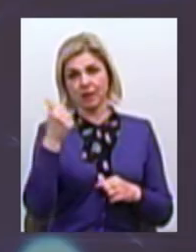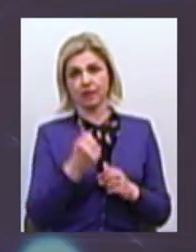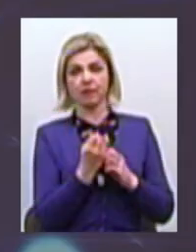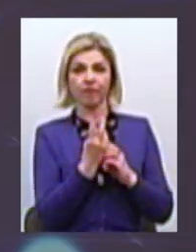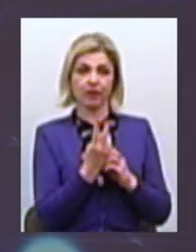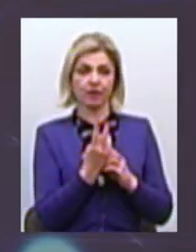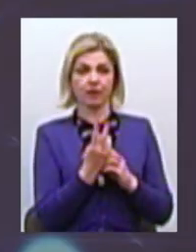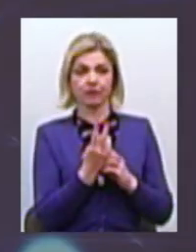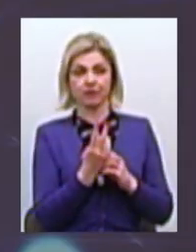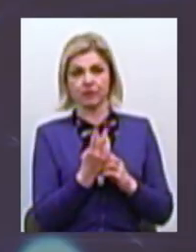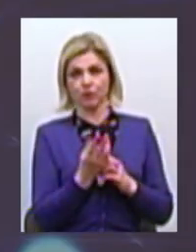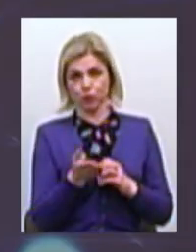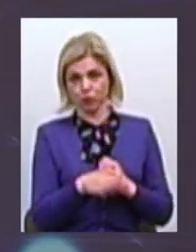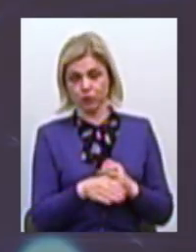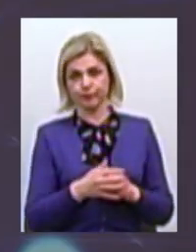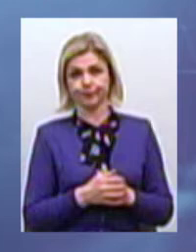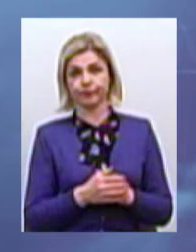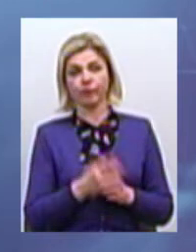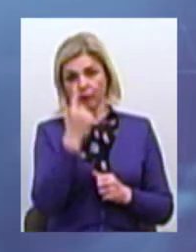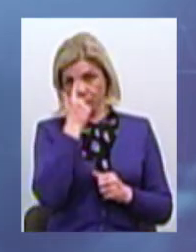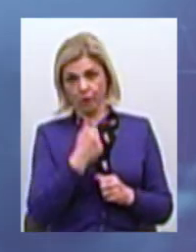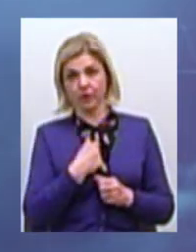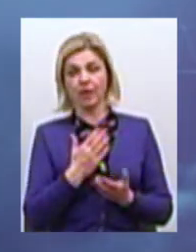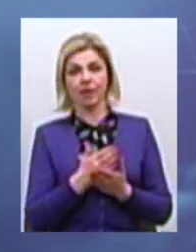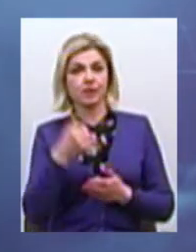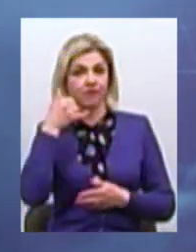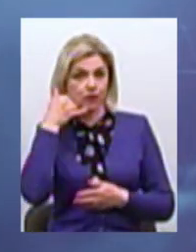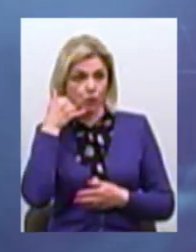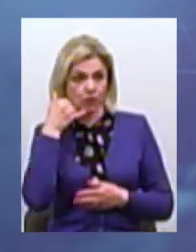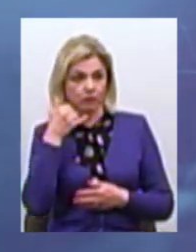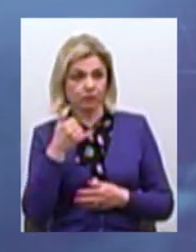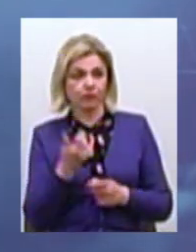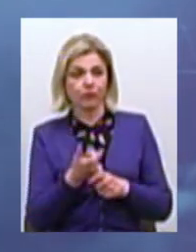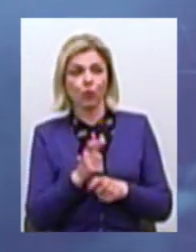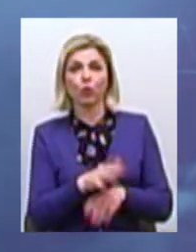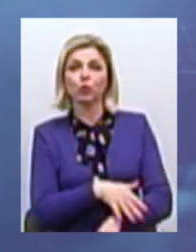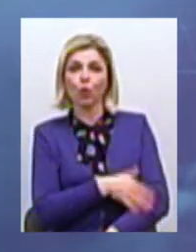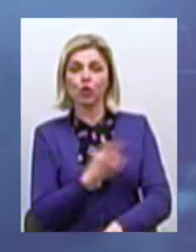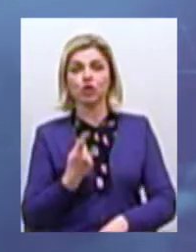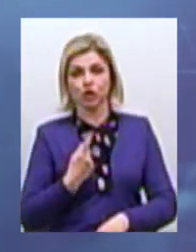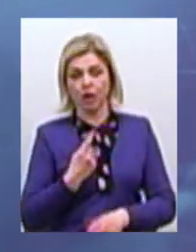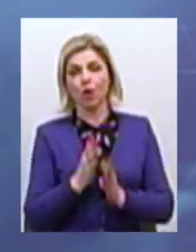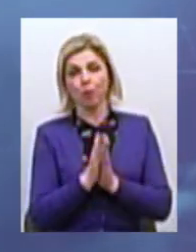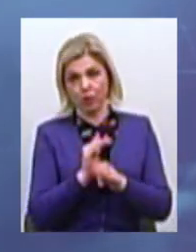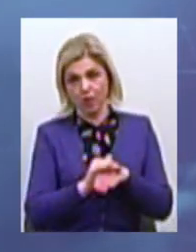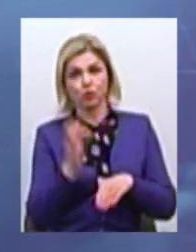то ли что-то такое. Мені повідомляють, що у нас є дзвінок і досить довго чекала людина. Будь ласка, слухаємо